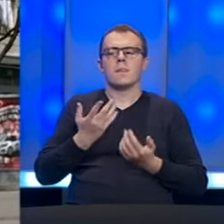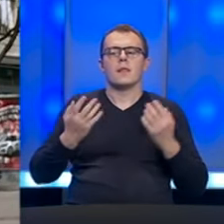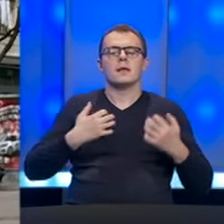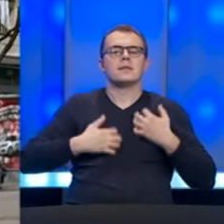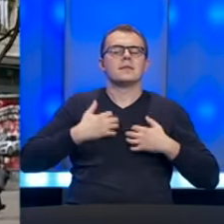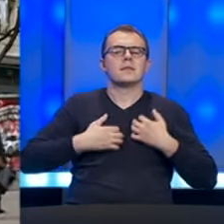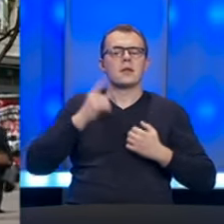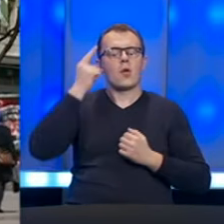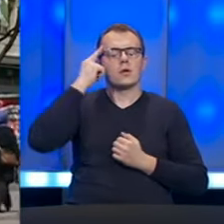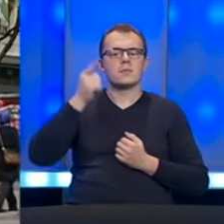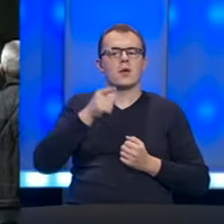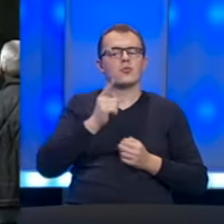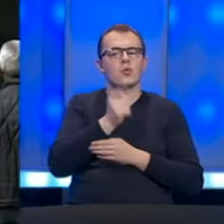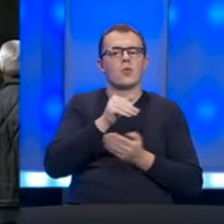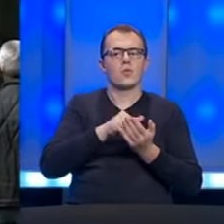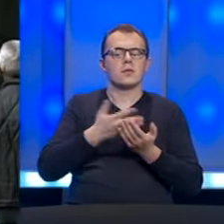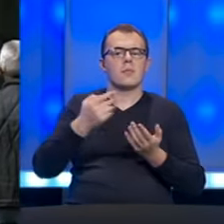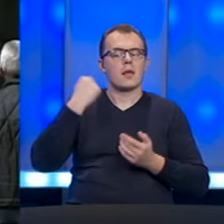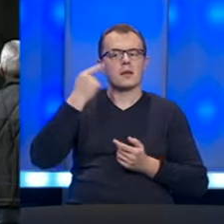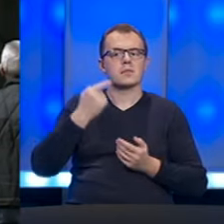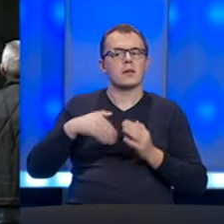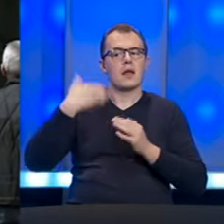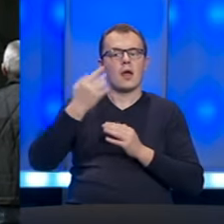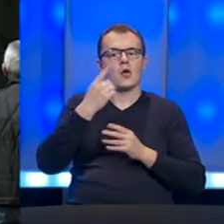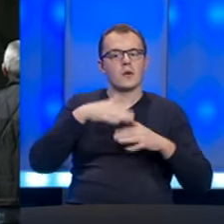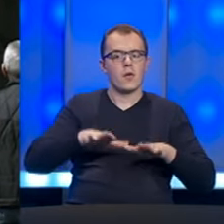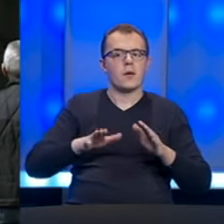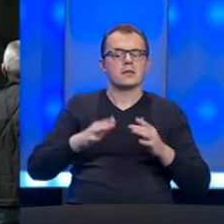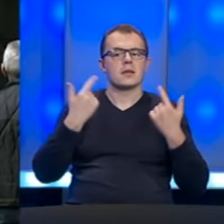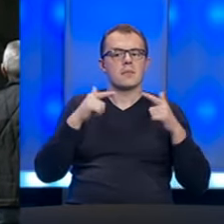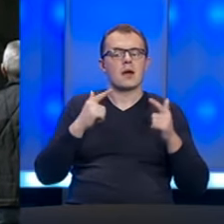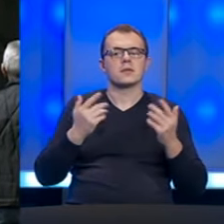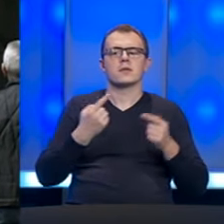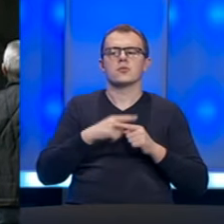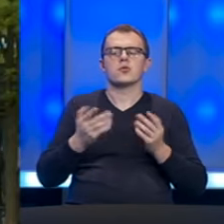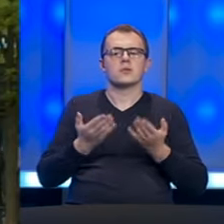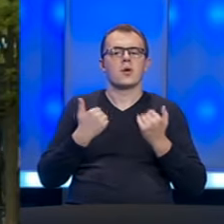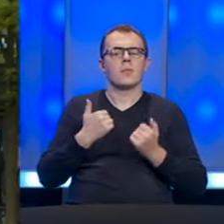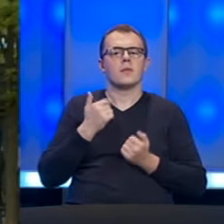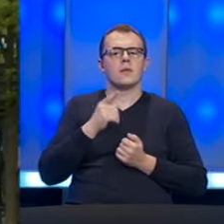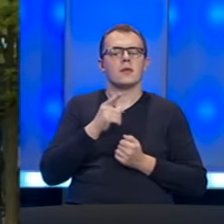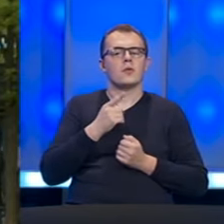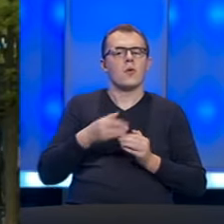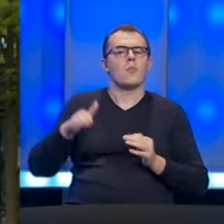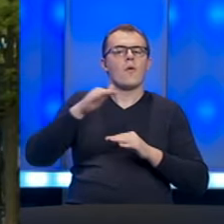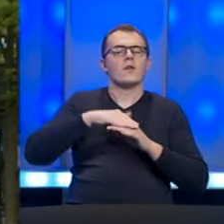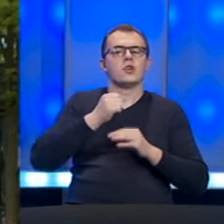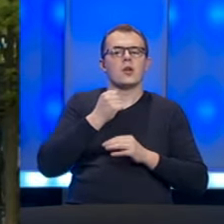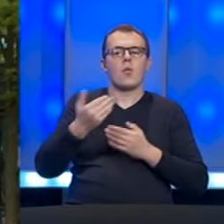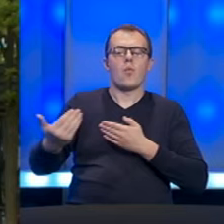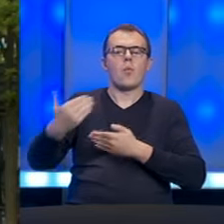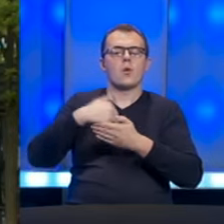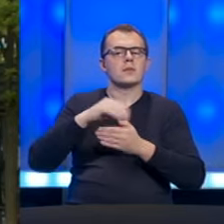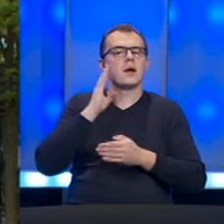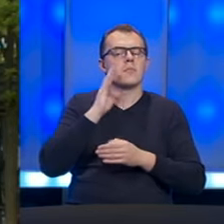Oni smatraju da su tu odluku trebali razmatrati tek nakon prvomajskih praznika, s obzirom na to da je povećan ulazak